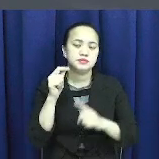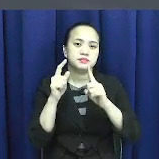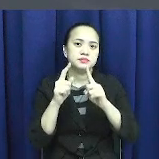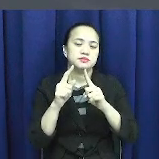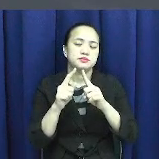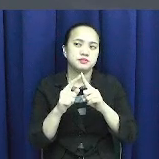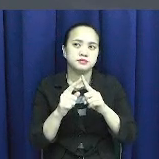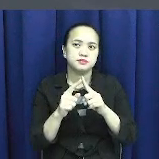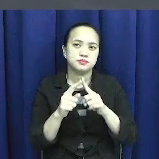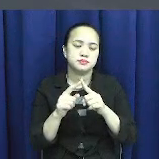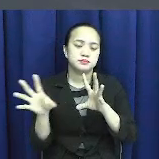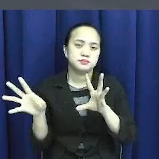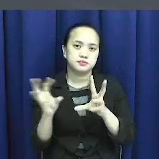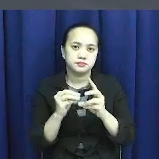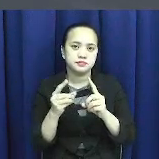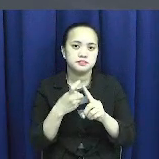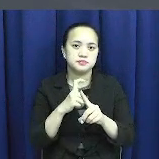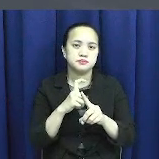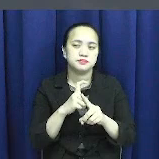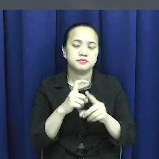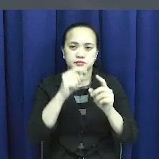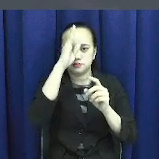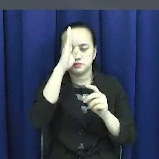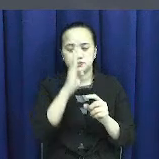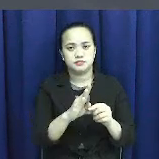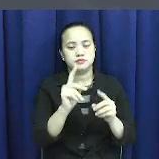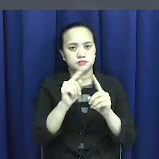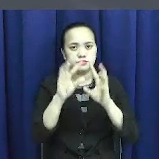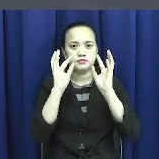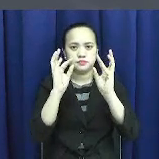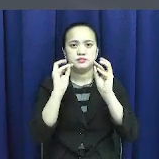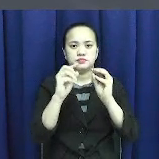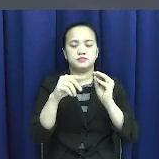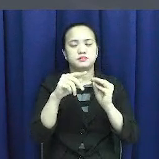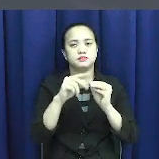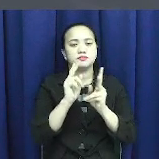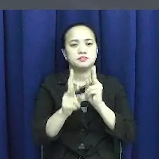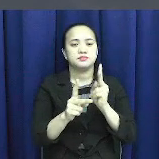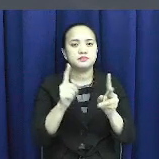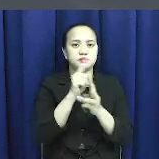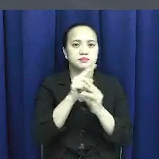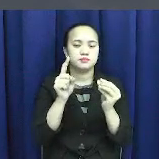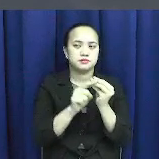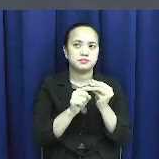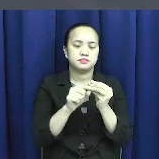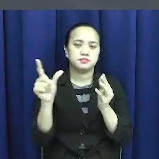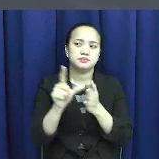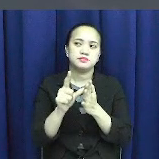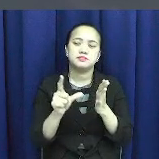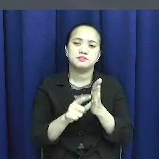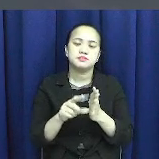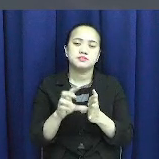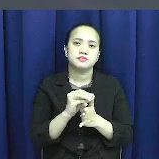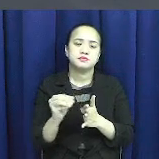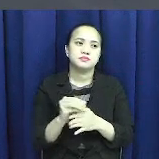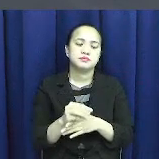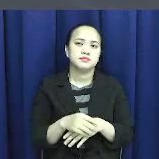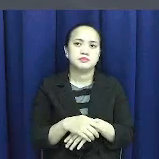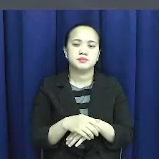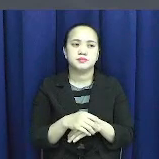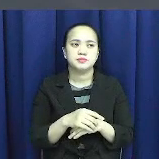to teach the people about the law. Okay? "And they shall put